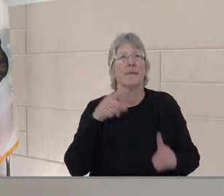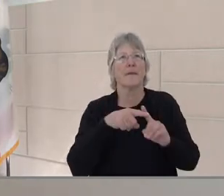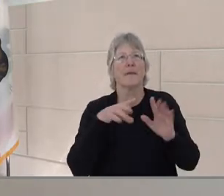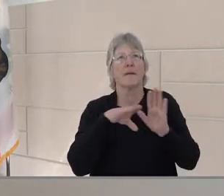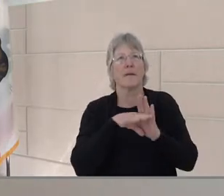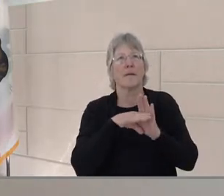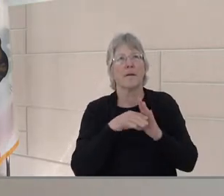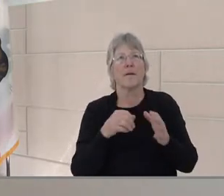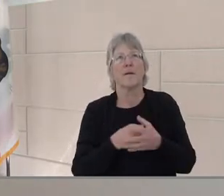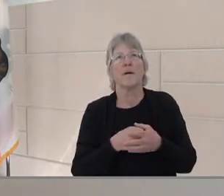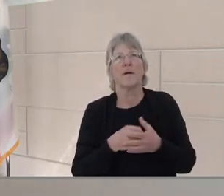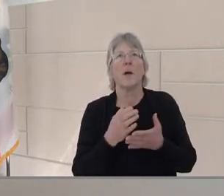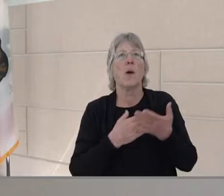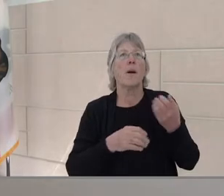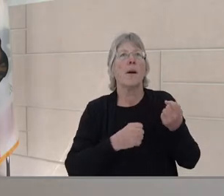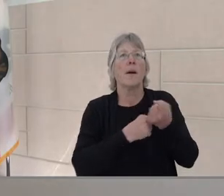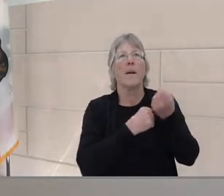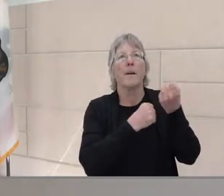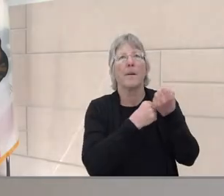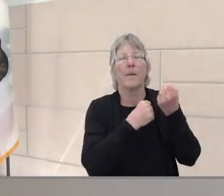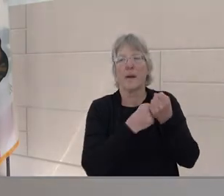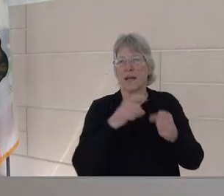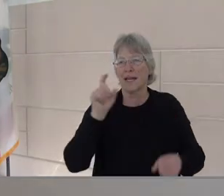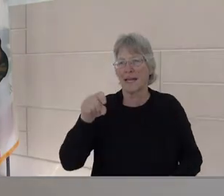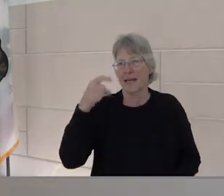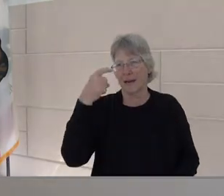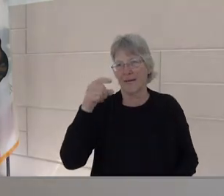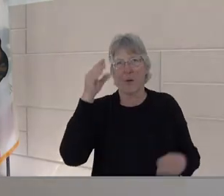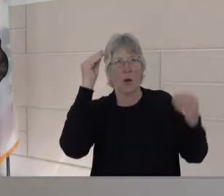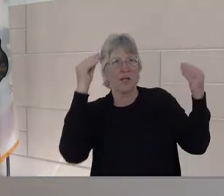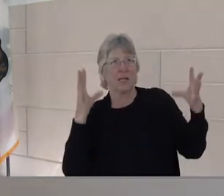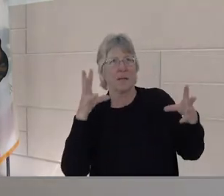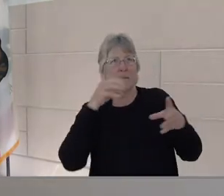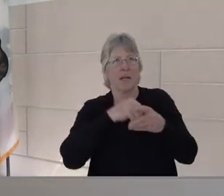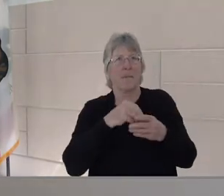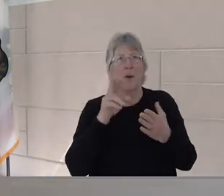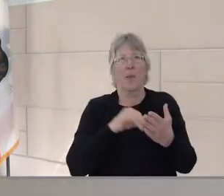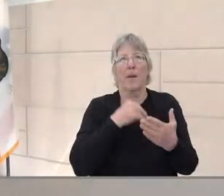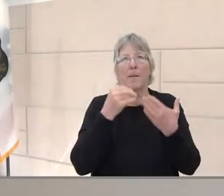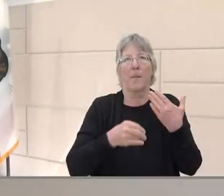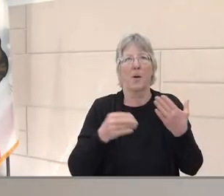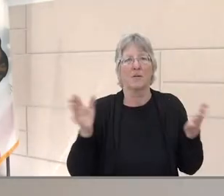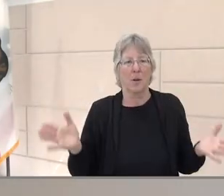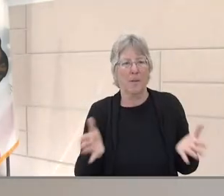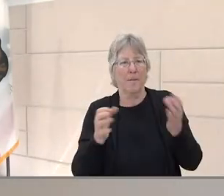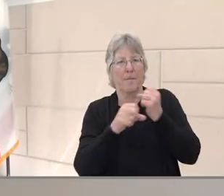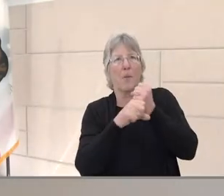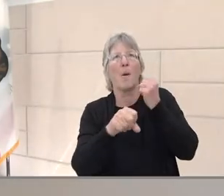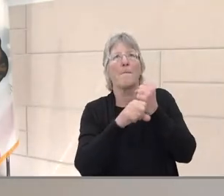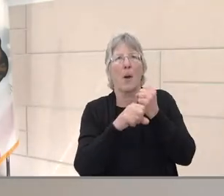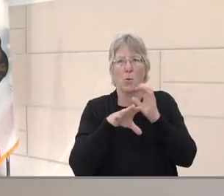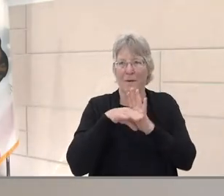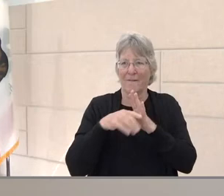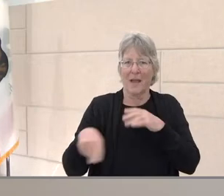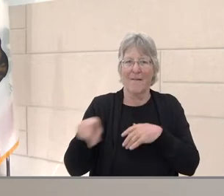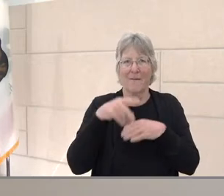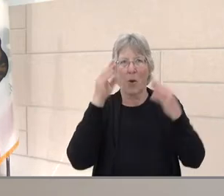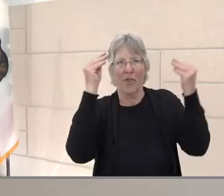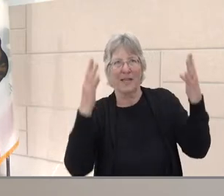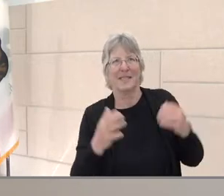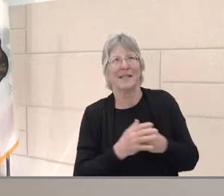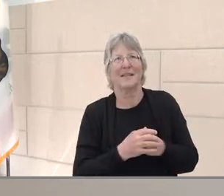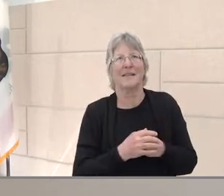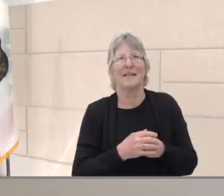វីដេអូដែលយើងបានបង្ហាញមិញនេះគឺជាផ្នែកមួយនៃការគ្រប់គ្រងដើម្បីឲ្យគ្រូដឹងថាជាផ្នែកខ្លួនជាផ្នែកមួយនៃកម្ម